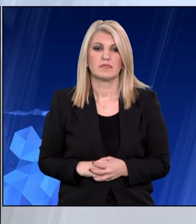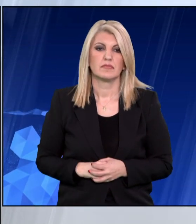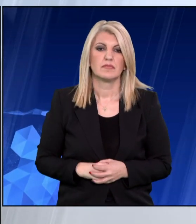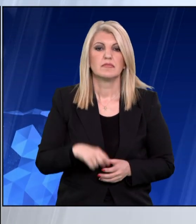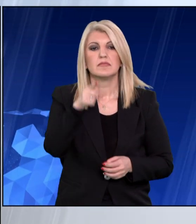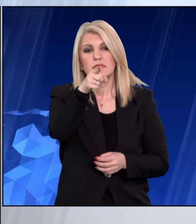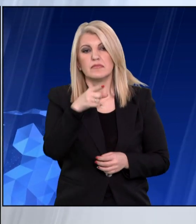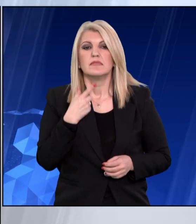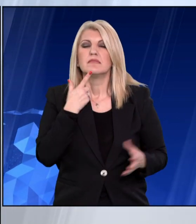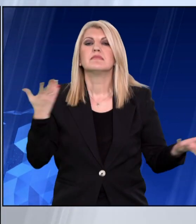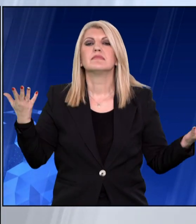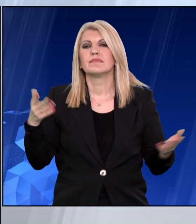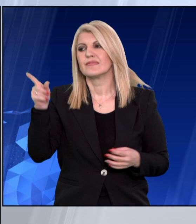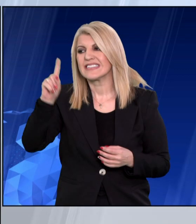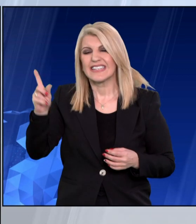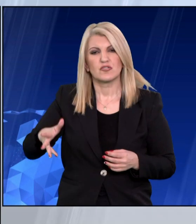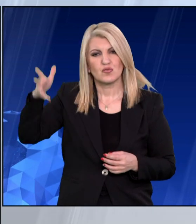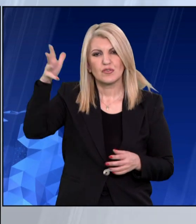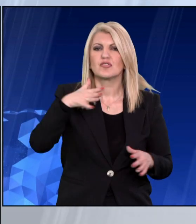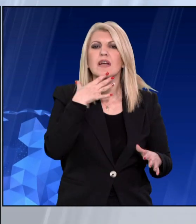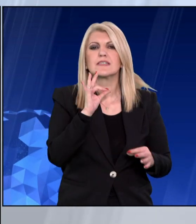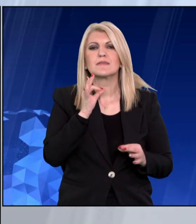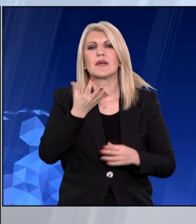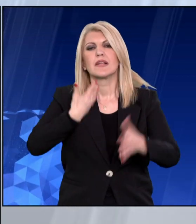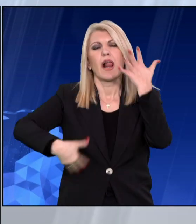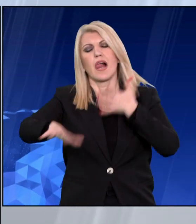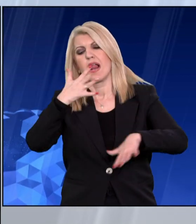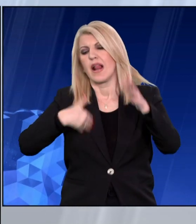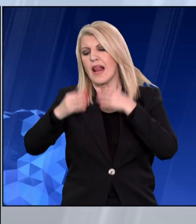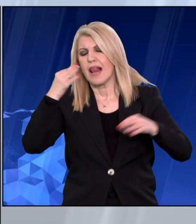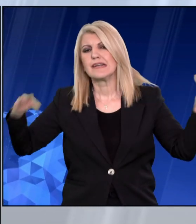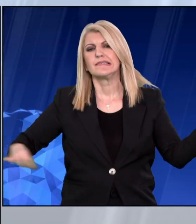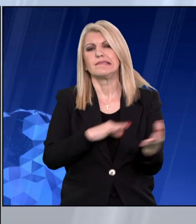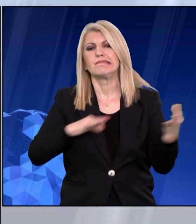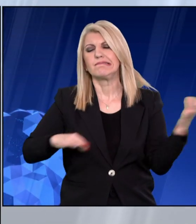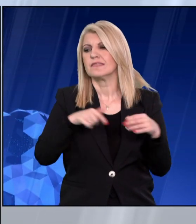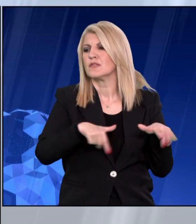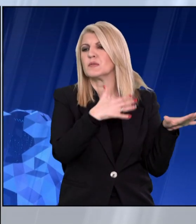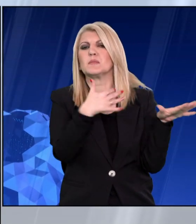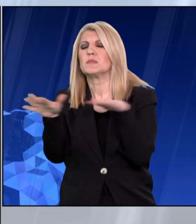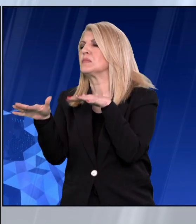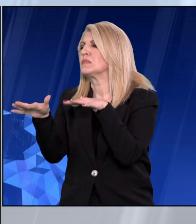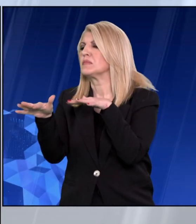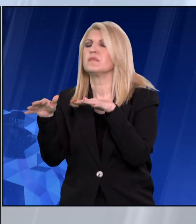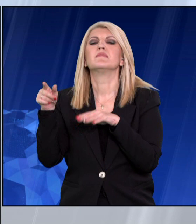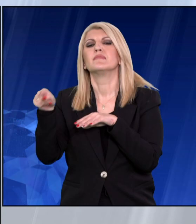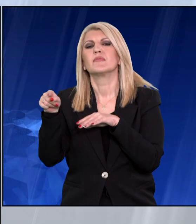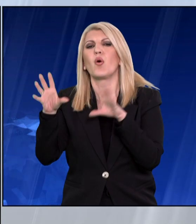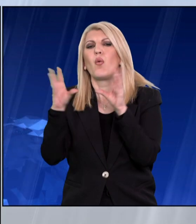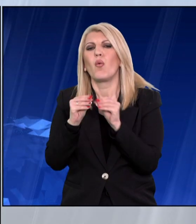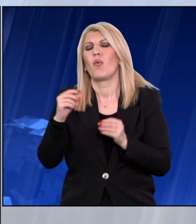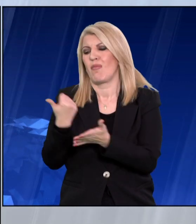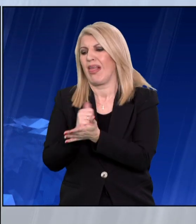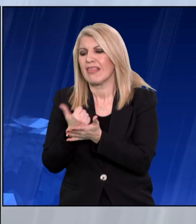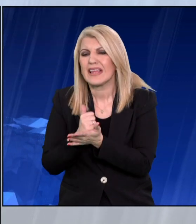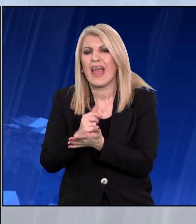να αποπροσανατολίσουν και να αλλάξουν την επικοινωνιακή ατζέντα ασχολούμενοι τώρα με το γάμο και την τεκνοθεσία των ομοφυλόφιλων ζευγαριών και το πώς θα μάθουν τα